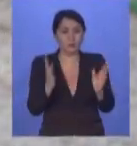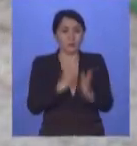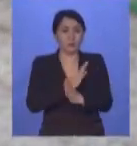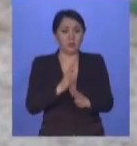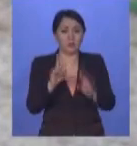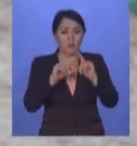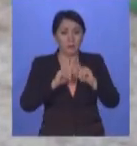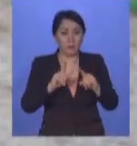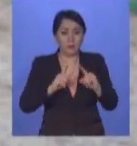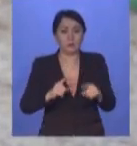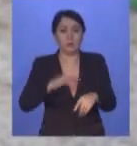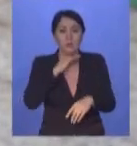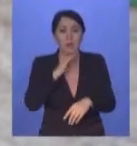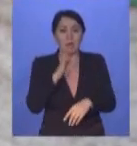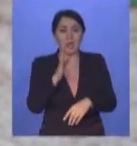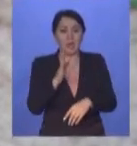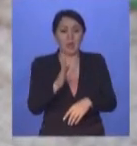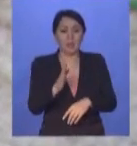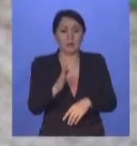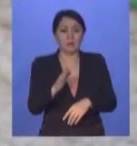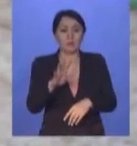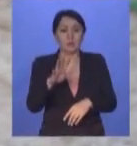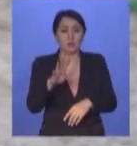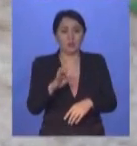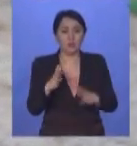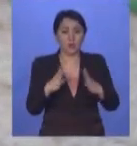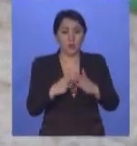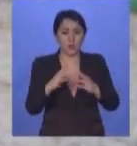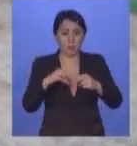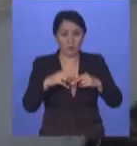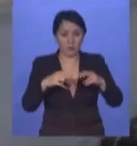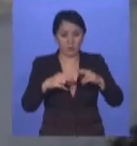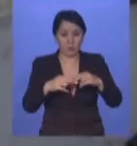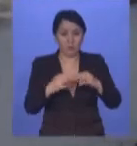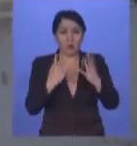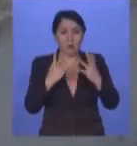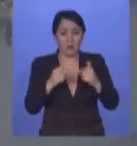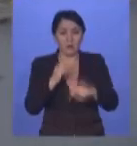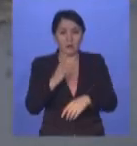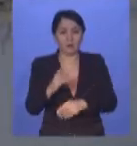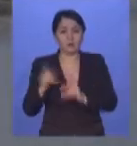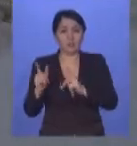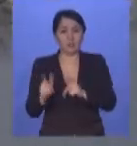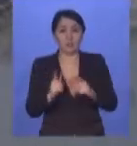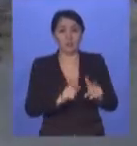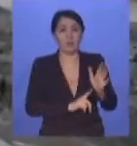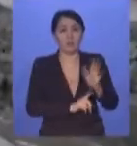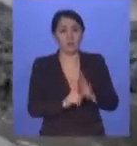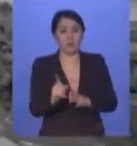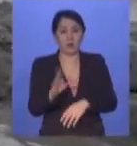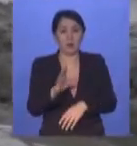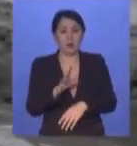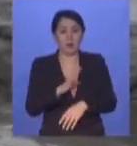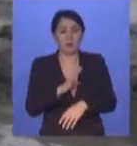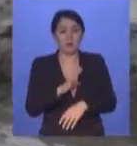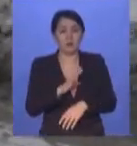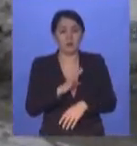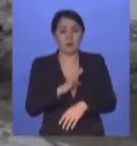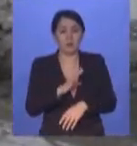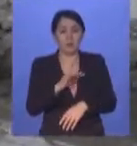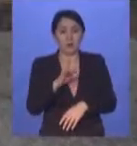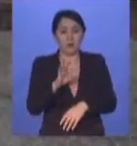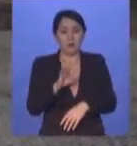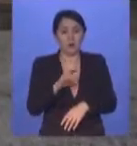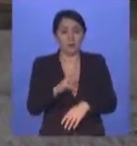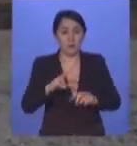ерекшелігі назарға алынды. Жалпы, бұл жерде 400 баспана тұрғызу көзделіп отыр. Қазір дайындық жұмыстары жүргізіліп жатыр. Біздің материалдар теміржол